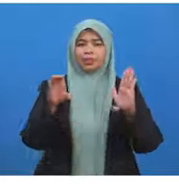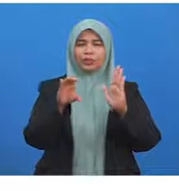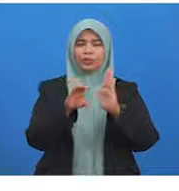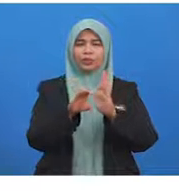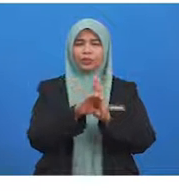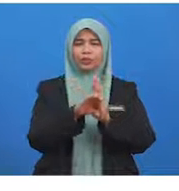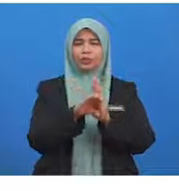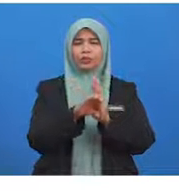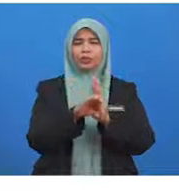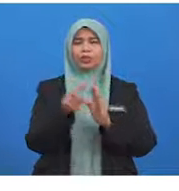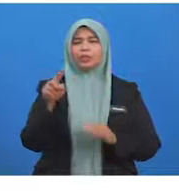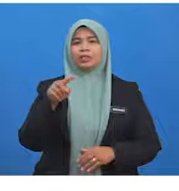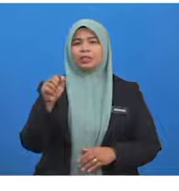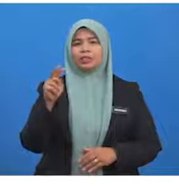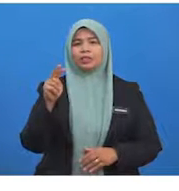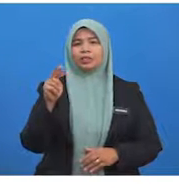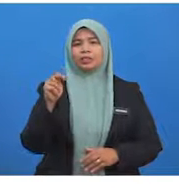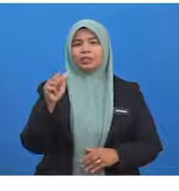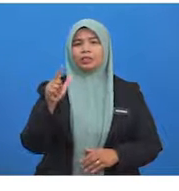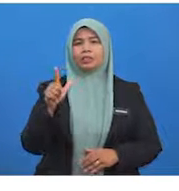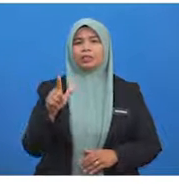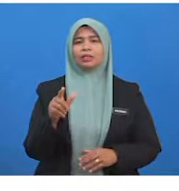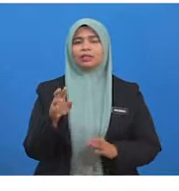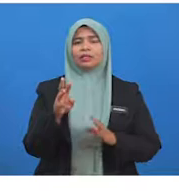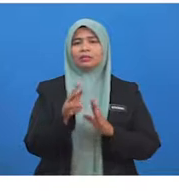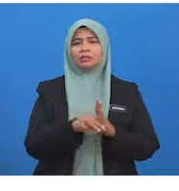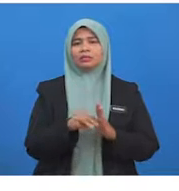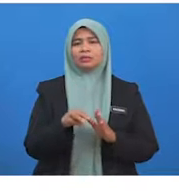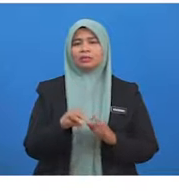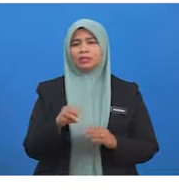menafikan anak yang dikandung oleh isterinya Zuraidah itu